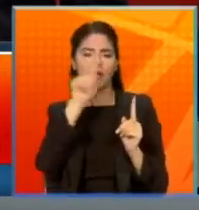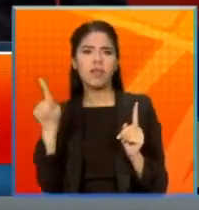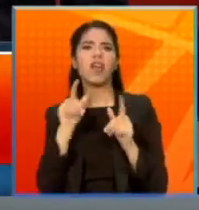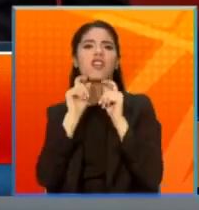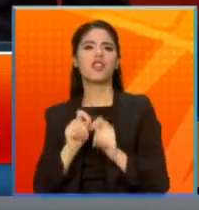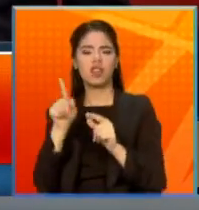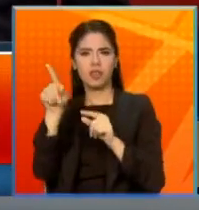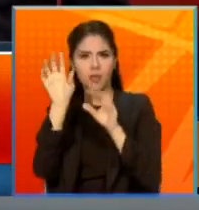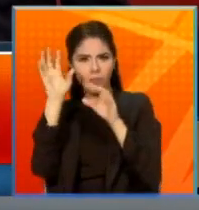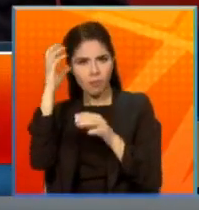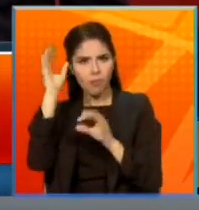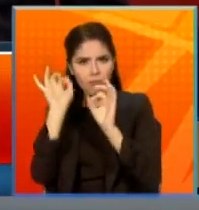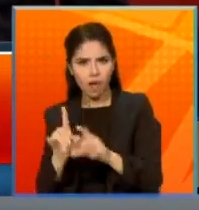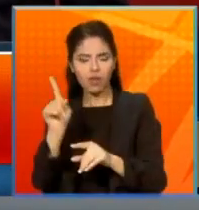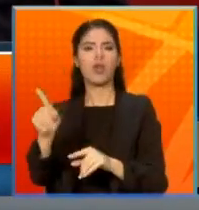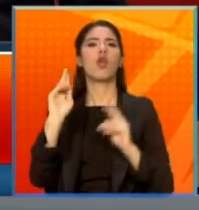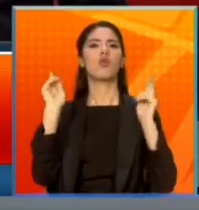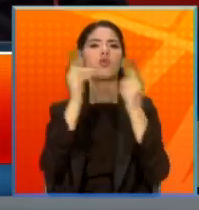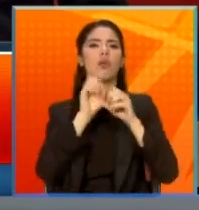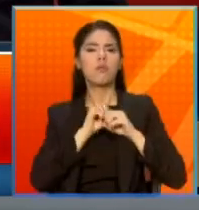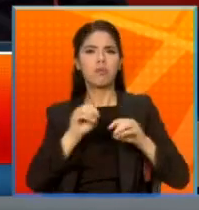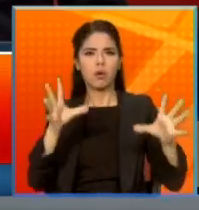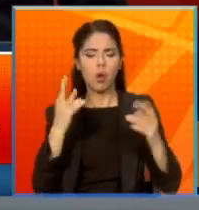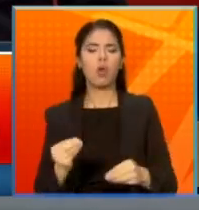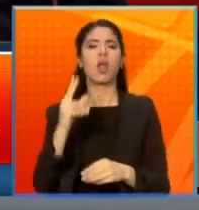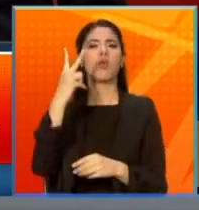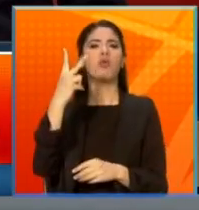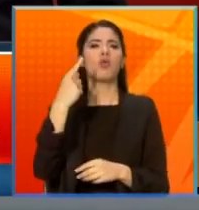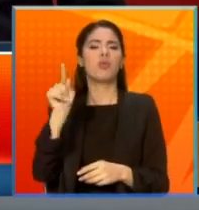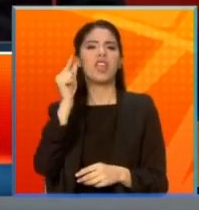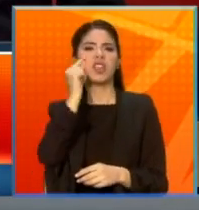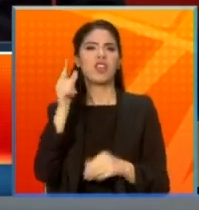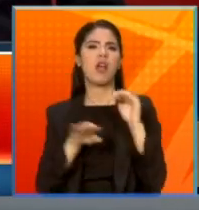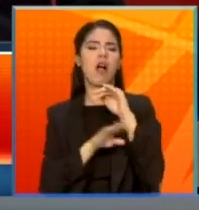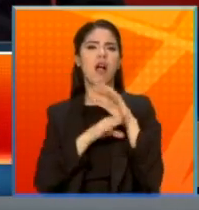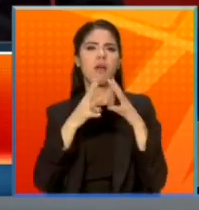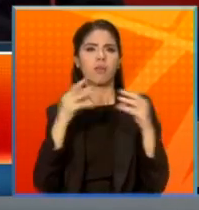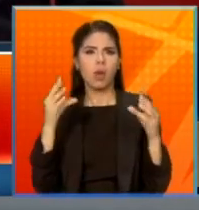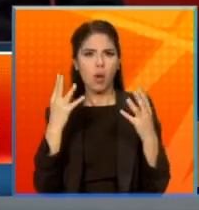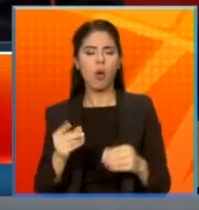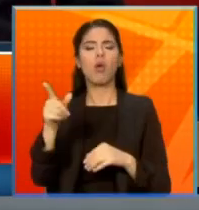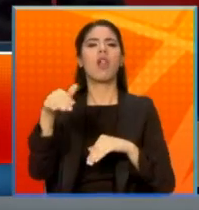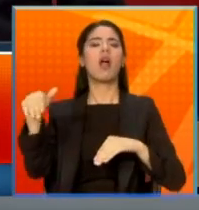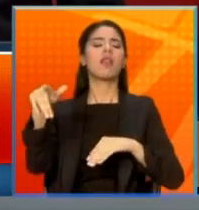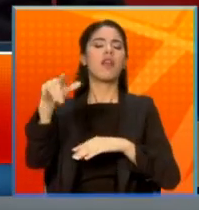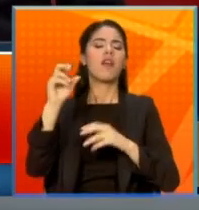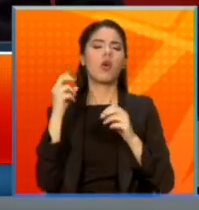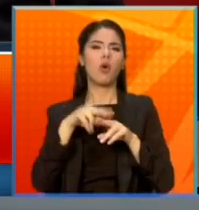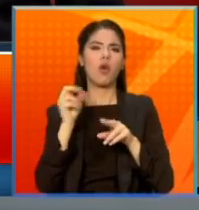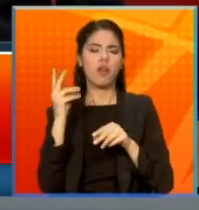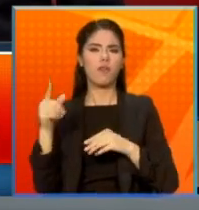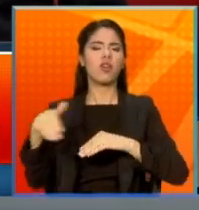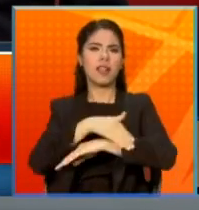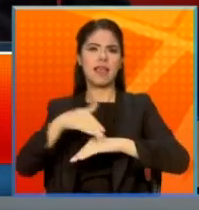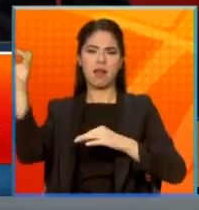Bugüne kadar Çin başta olmak üzere dünyanın dört bir yanında 3000'e yakın kişinin hayatına mal olan virüs sınırımıza dayanmış, İran'a